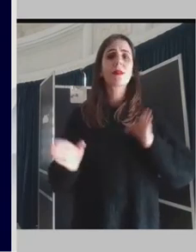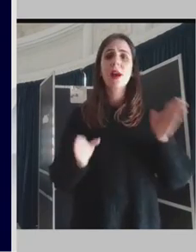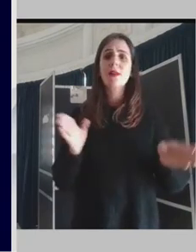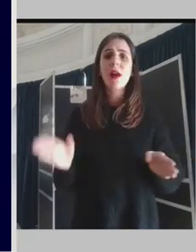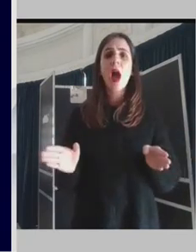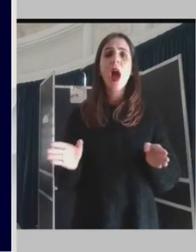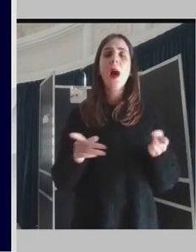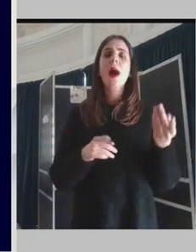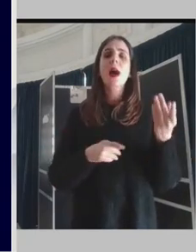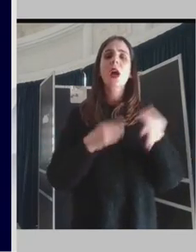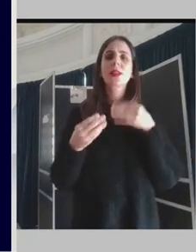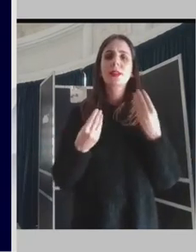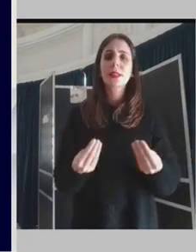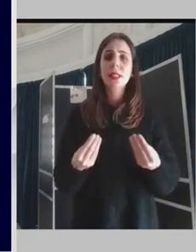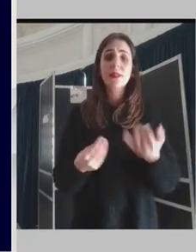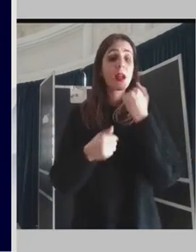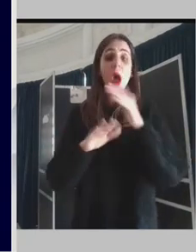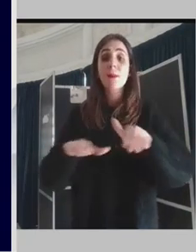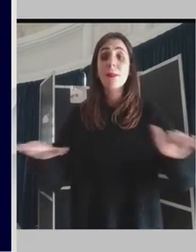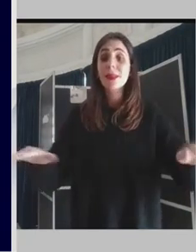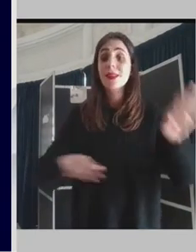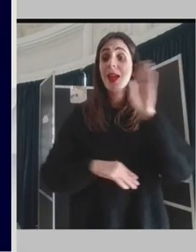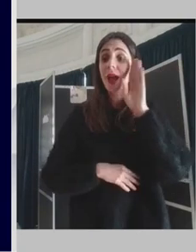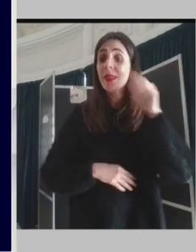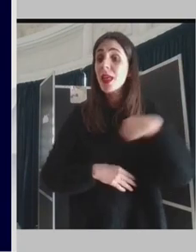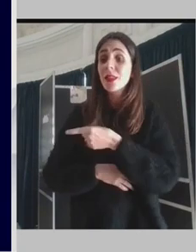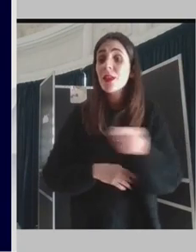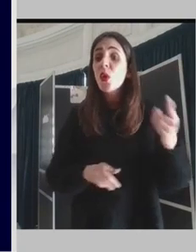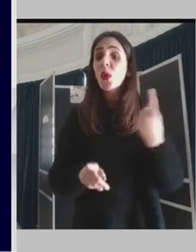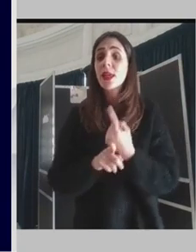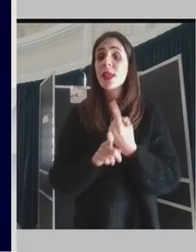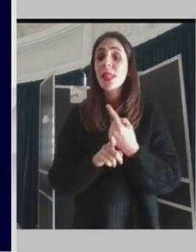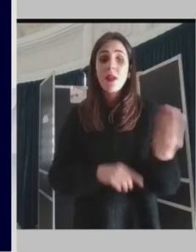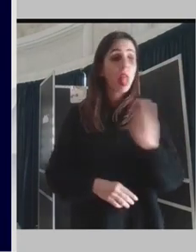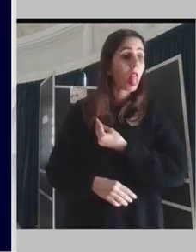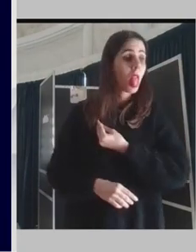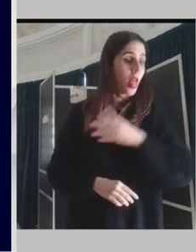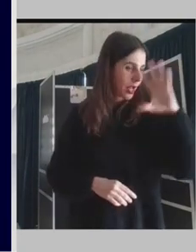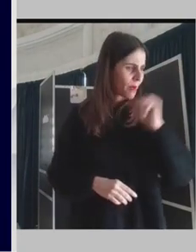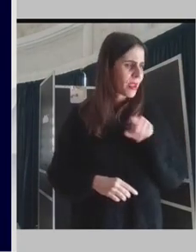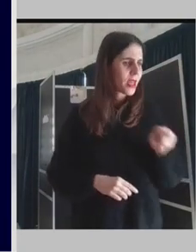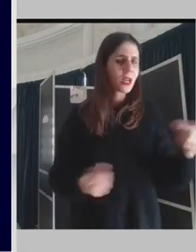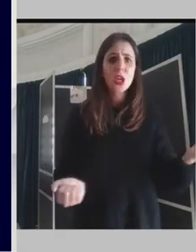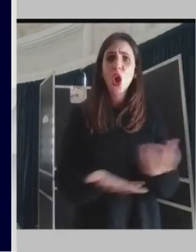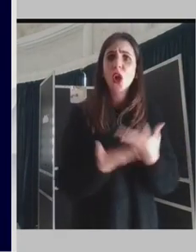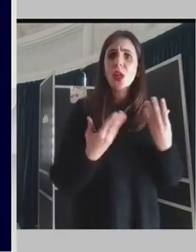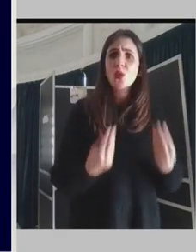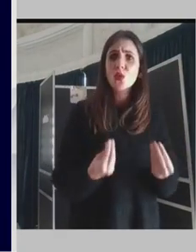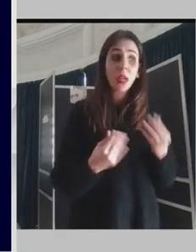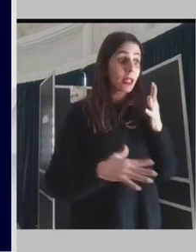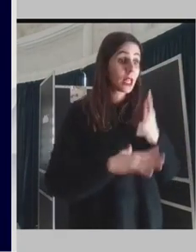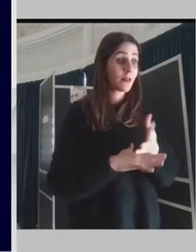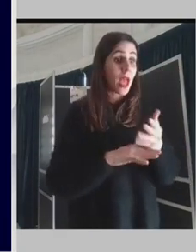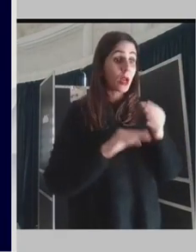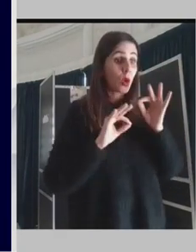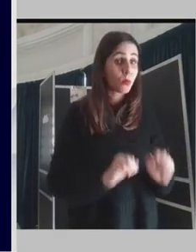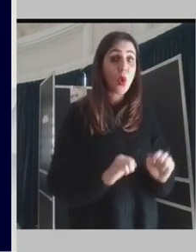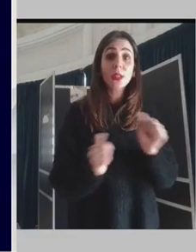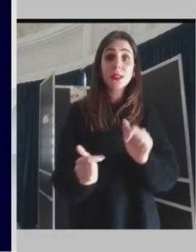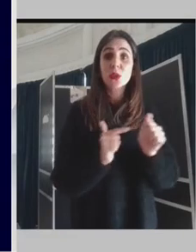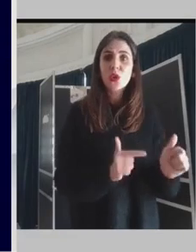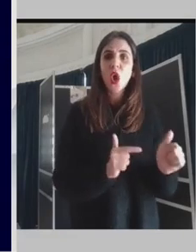dire di non girarsi dall'altra parte, ma di impicciarsi e di capire quello che ci accade intorno a noi a